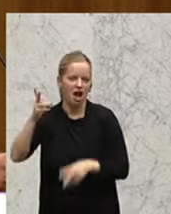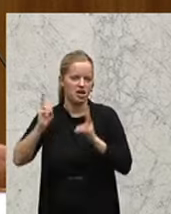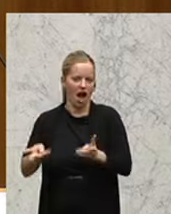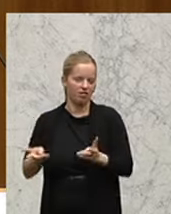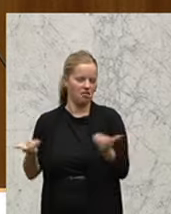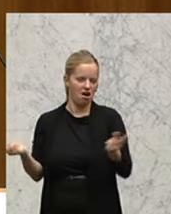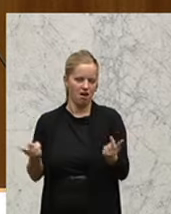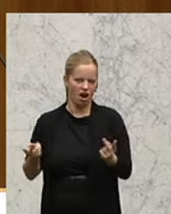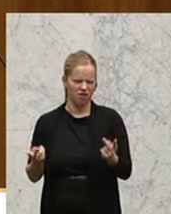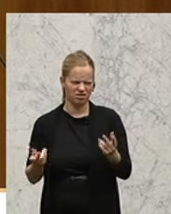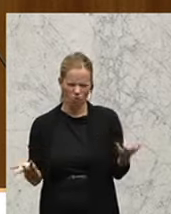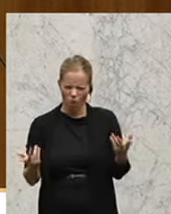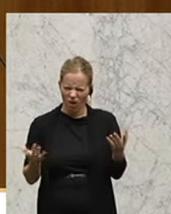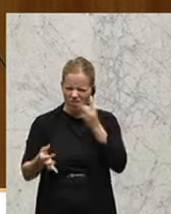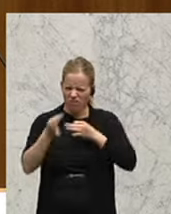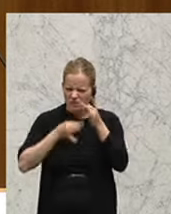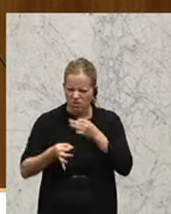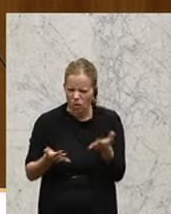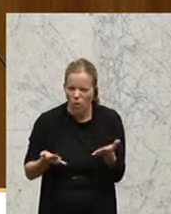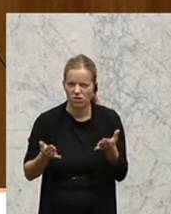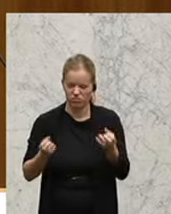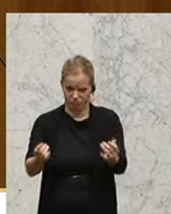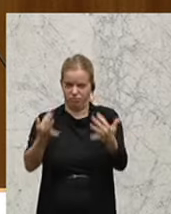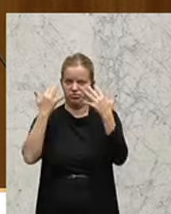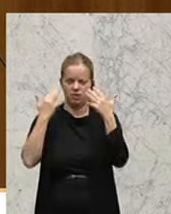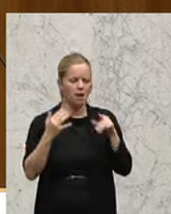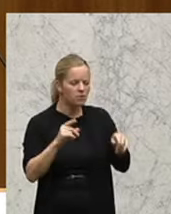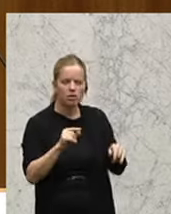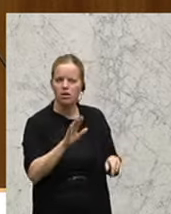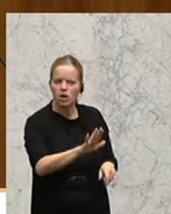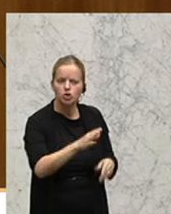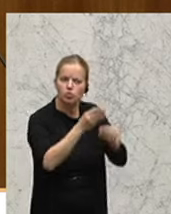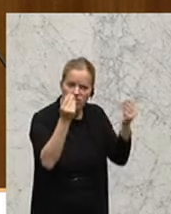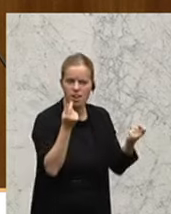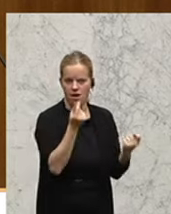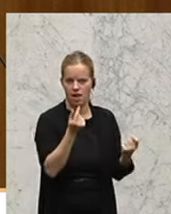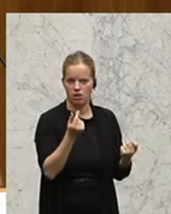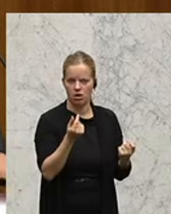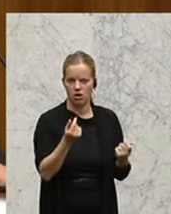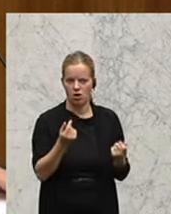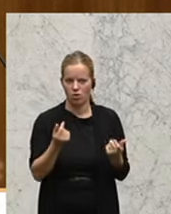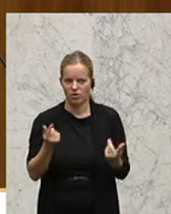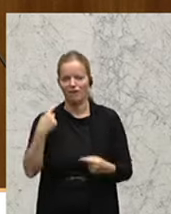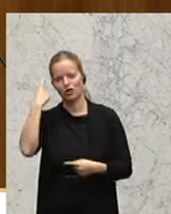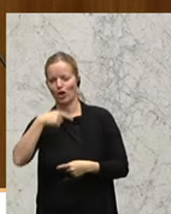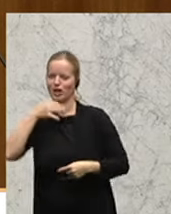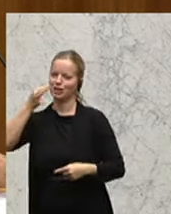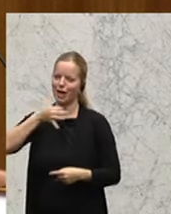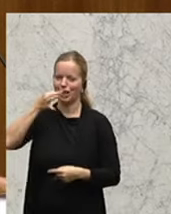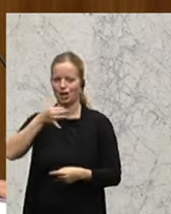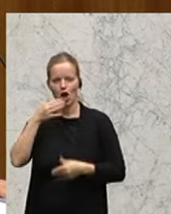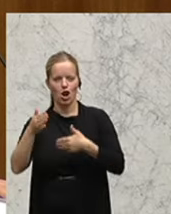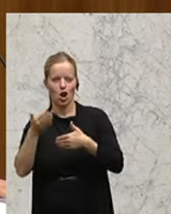hat offensichtlich jemand zu viel Geld und in Sonntagsreden hören wir das Bekenntnis zur Senkung von Lohnnebenkosten.